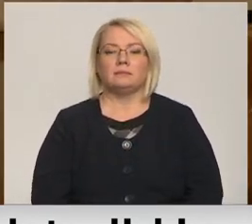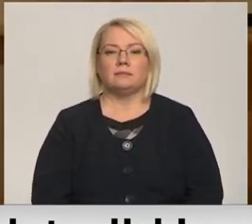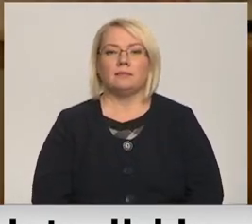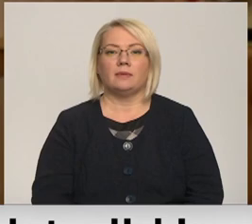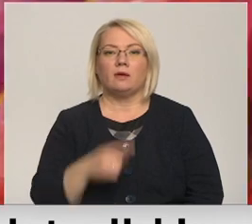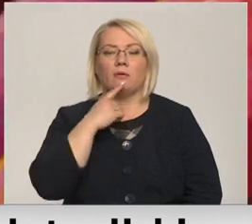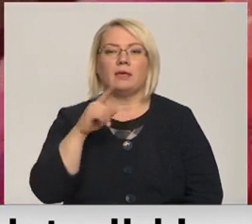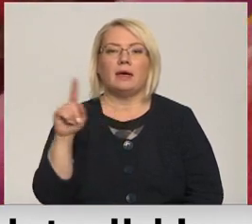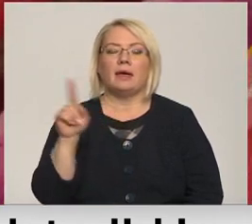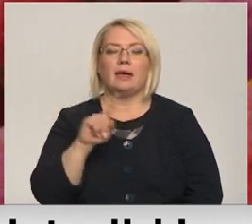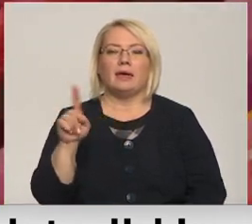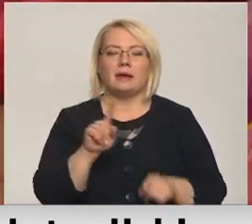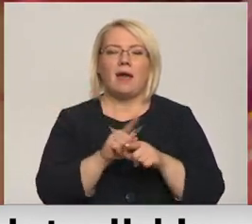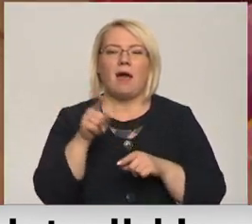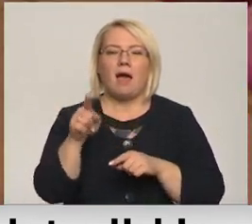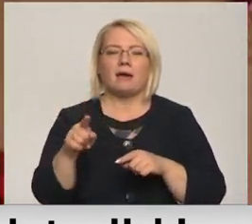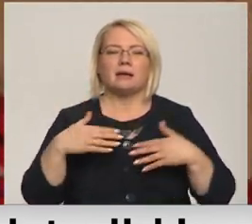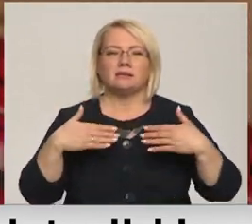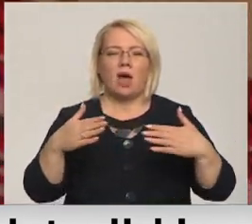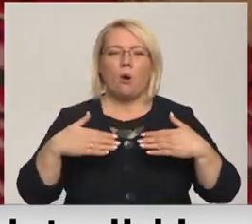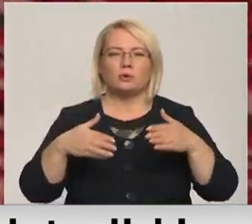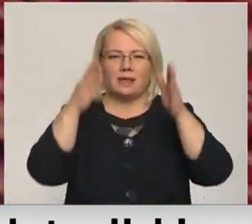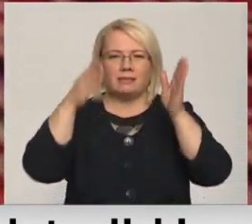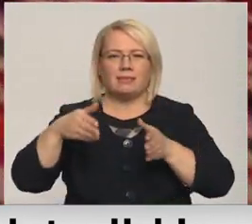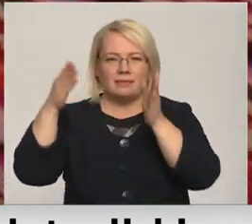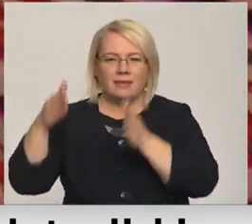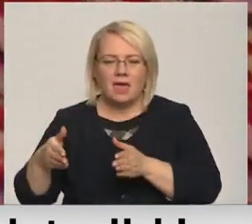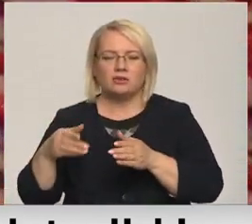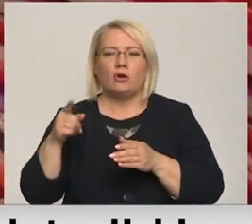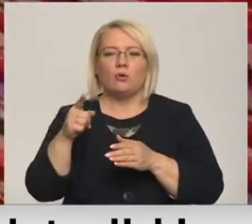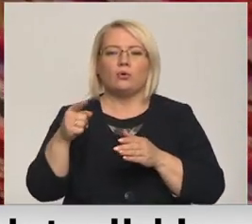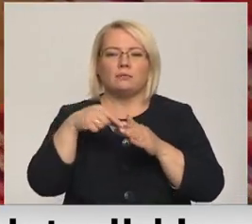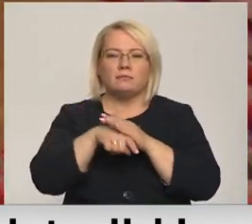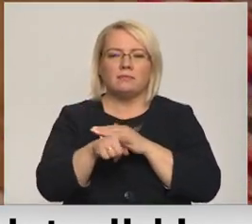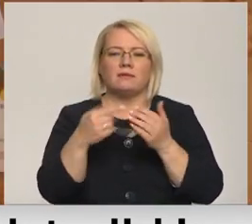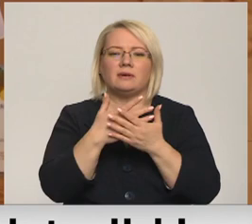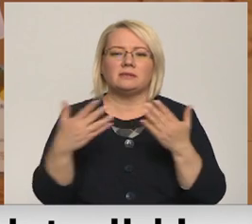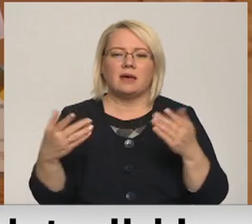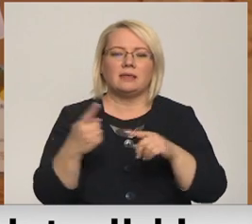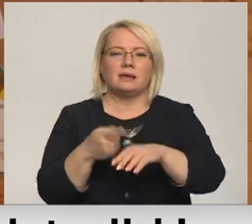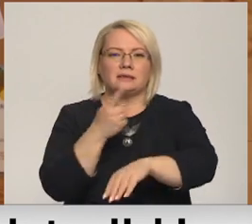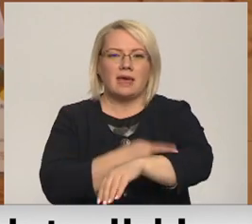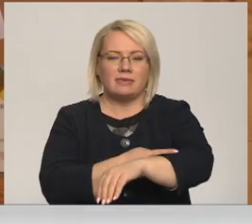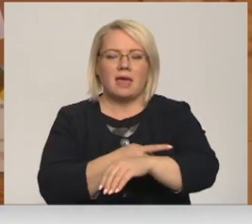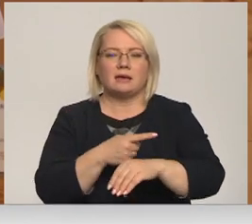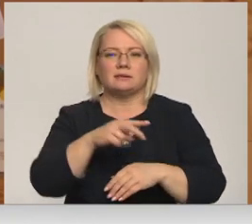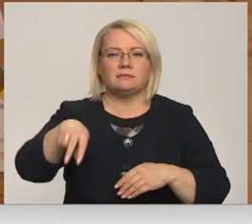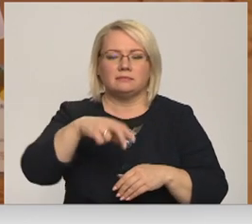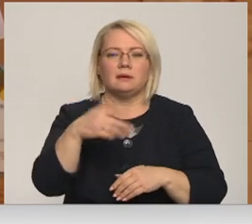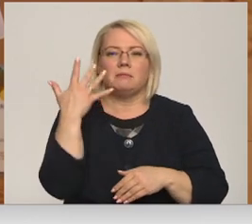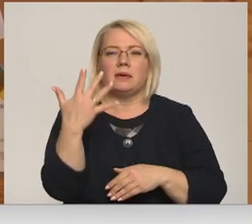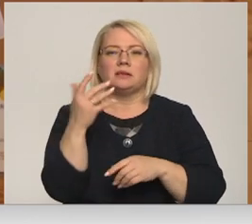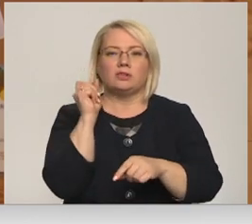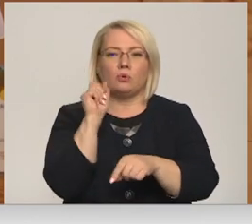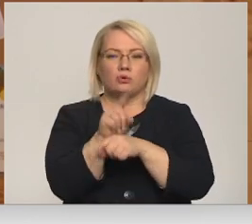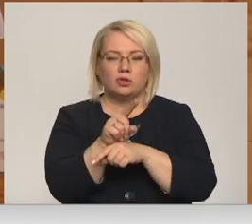ir dečie sakloti lūpā, tu dečie pirms īšanas tev tiek īdu tas zeķēs, pirš uzzeķēs pīci uzdevumi, kas secīgi vienas pēc